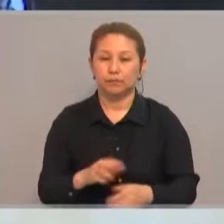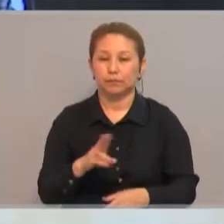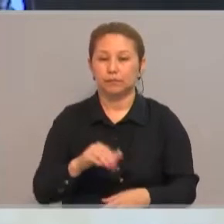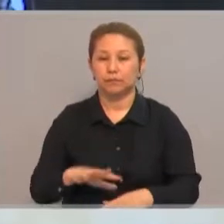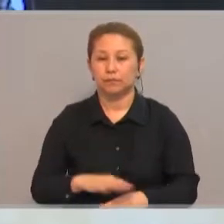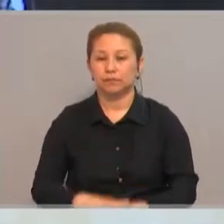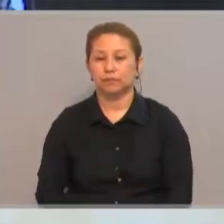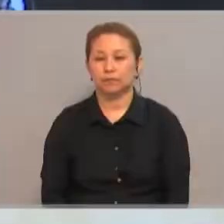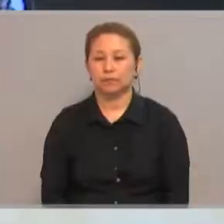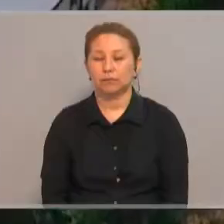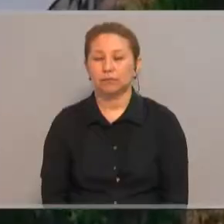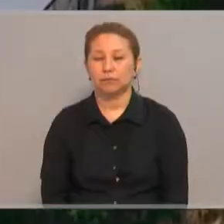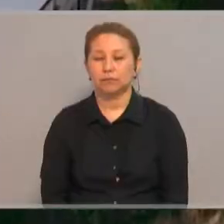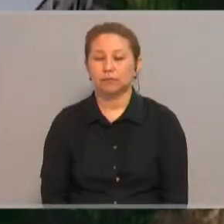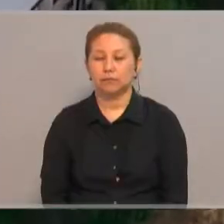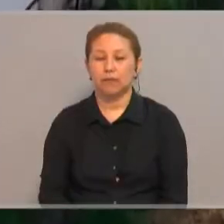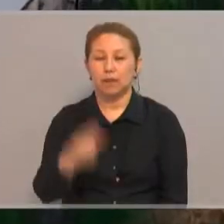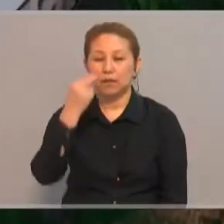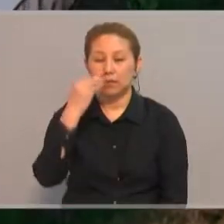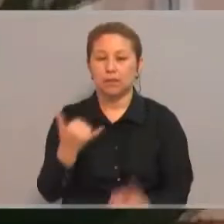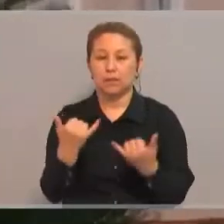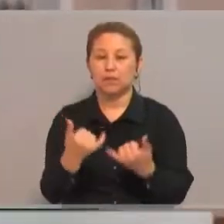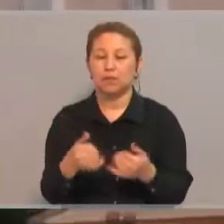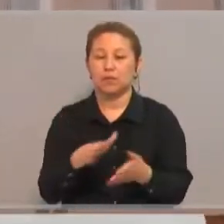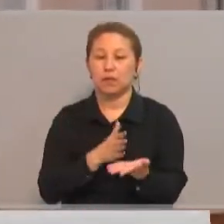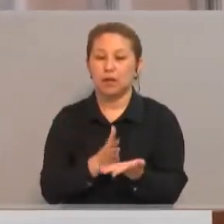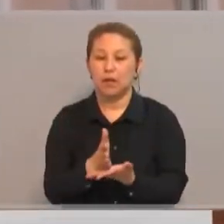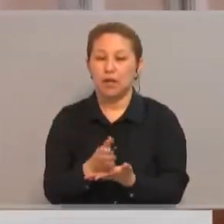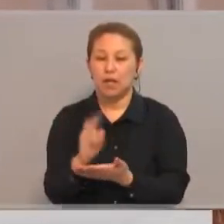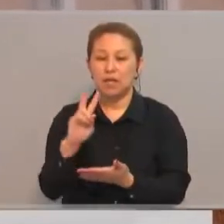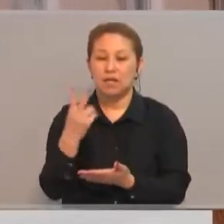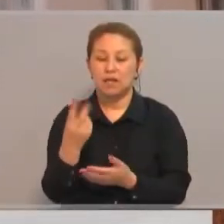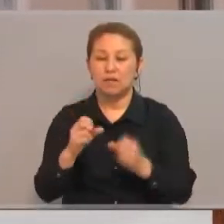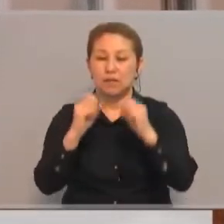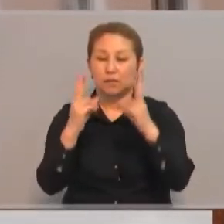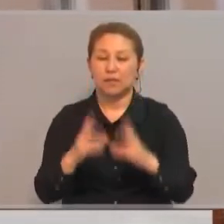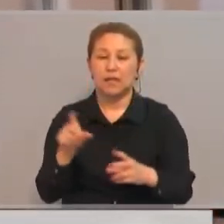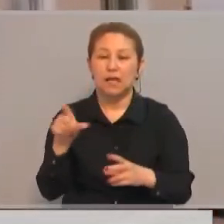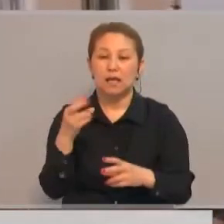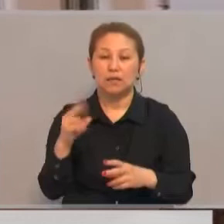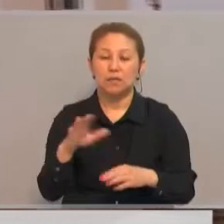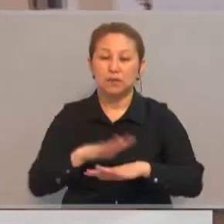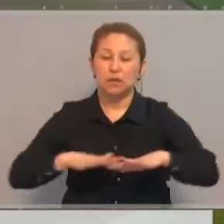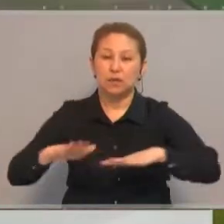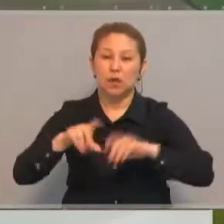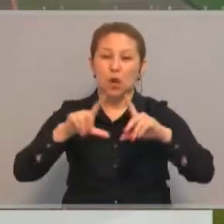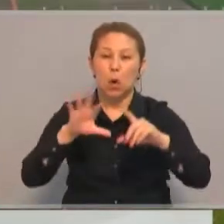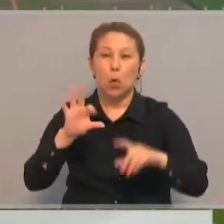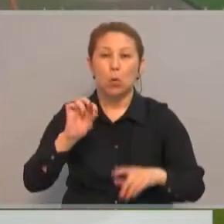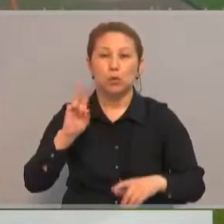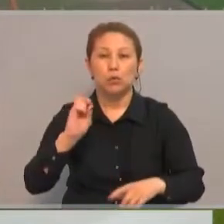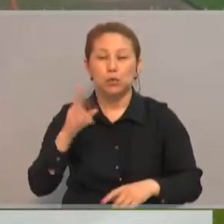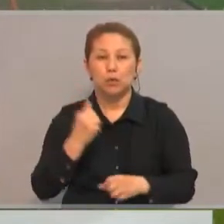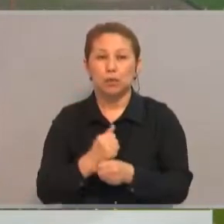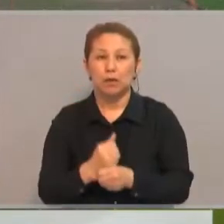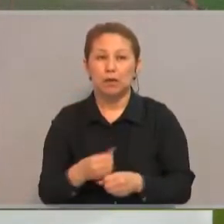страны. В Шымкенте сегодня действуют две индустриальные и специальные экономические зоны «Онтустык». В ближайшее